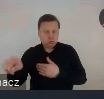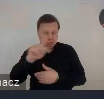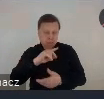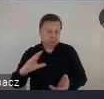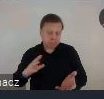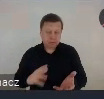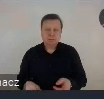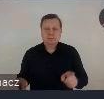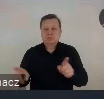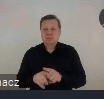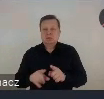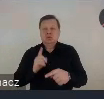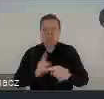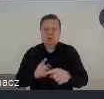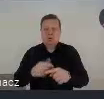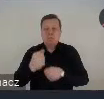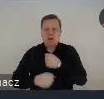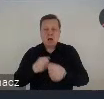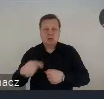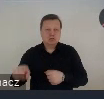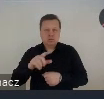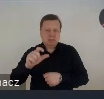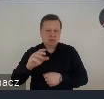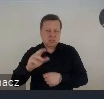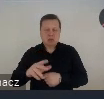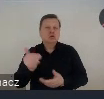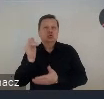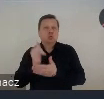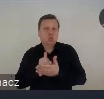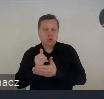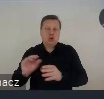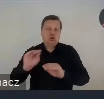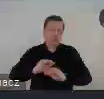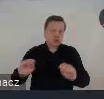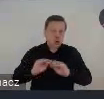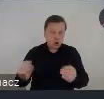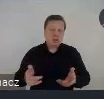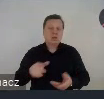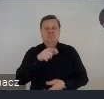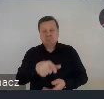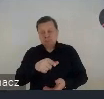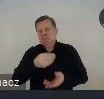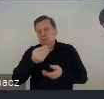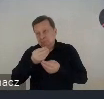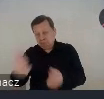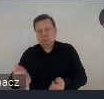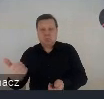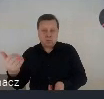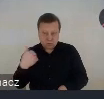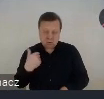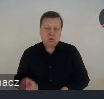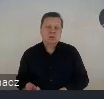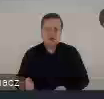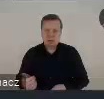Finansowanie udziału członków i pracowników cechów w potrzebnych kursach i szkoleniach, tak żeby osoby działające w